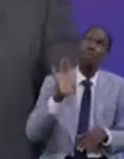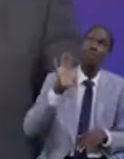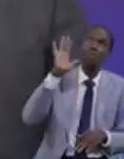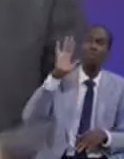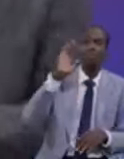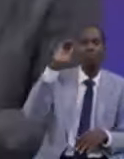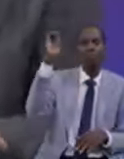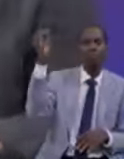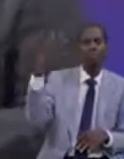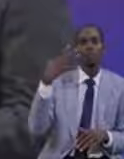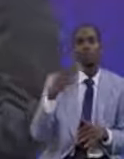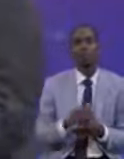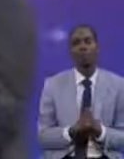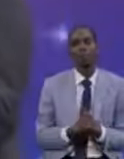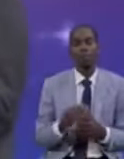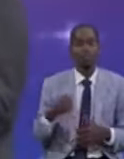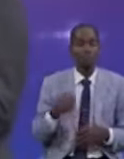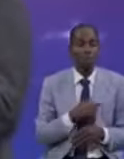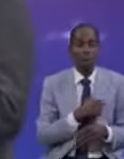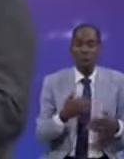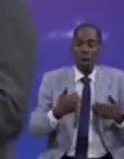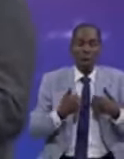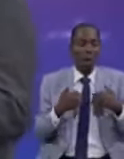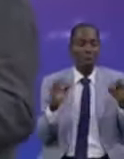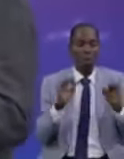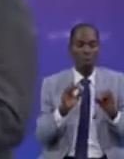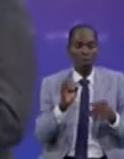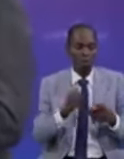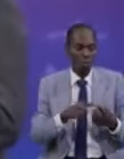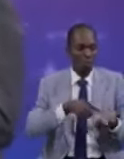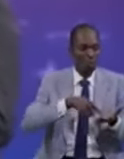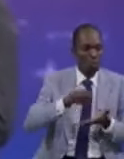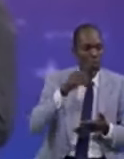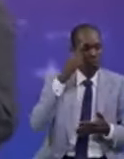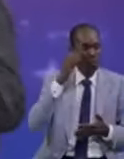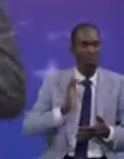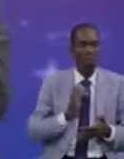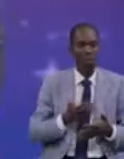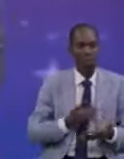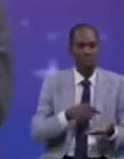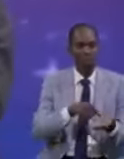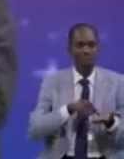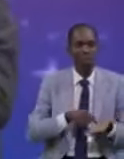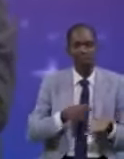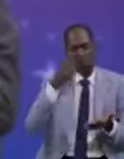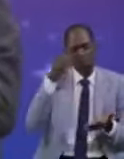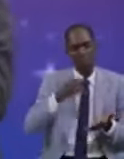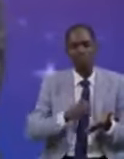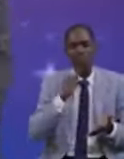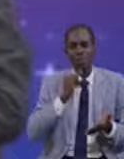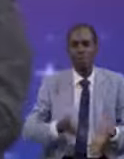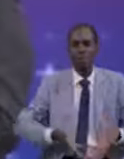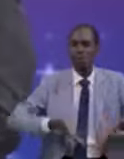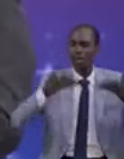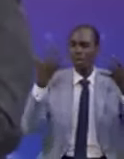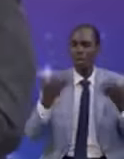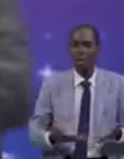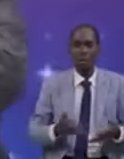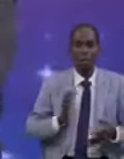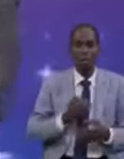grâce nous navons ri a payé nos des sont trop lourdes nos transgressions sont